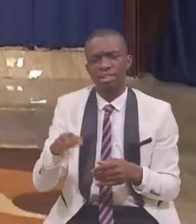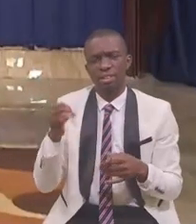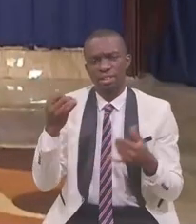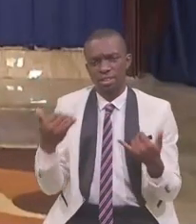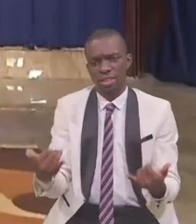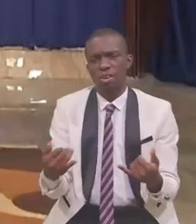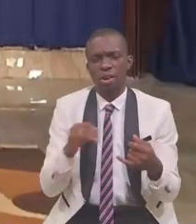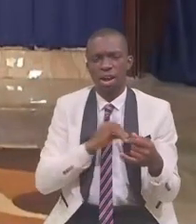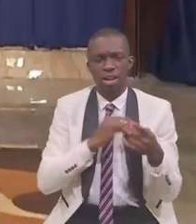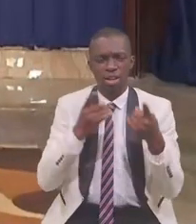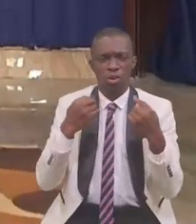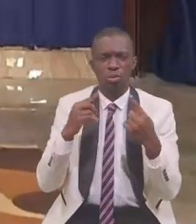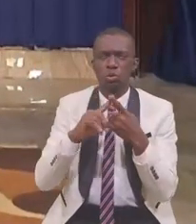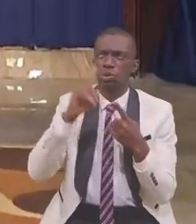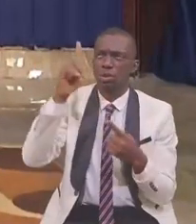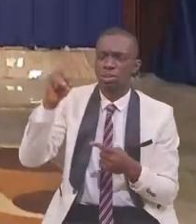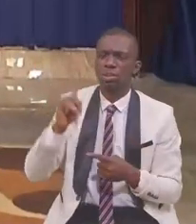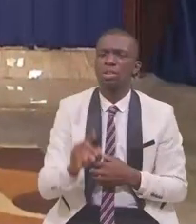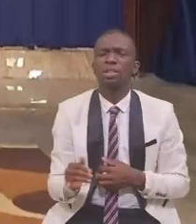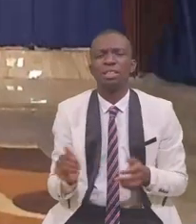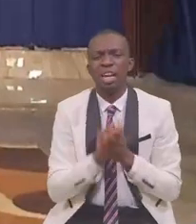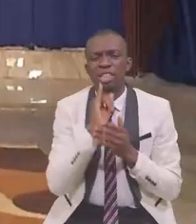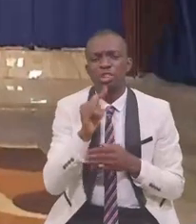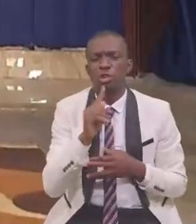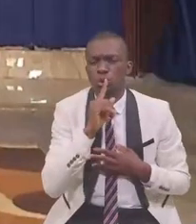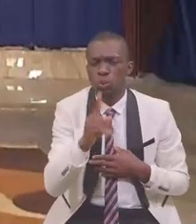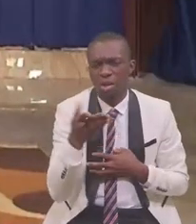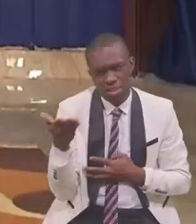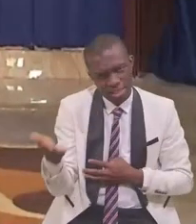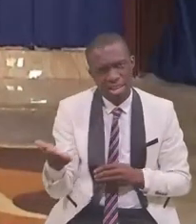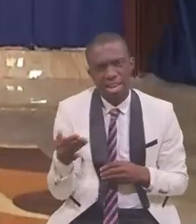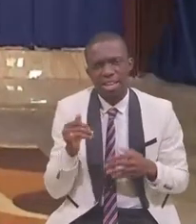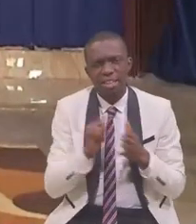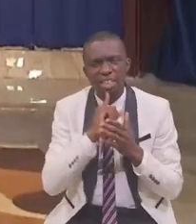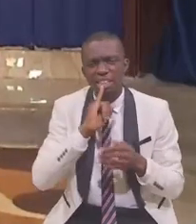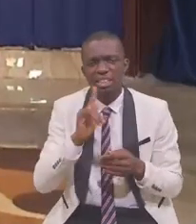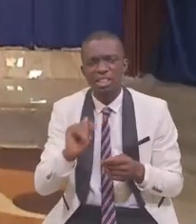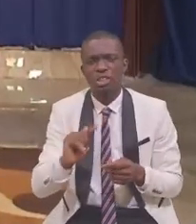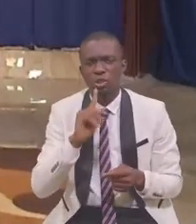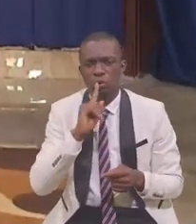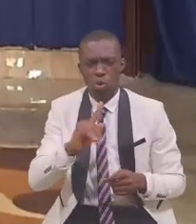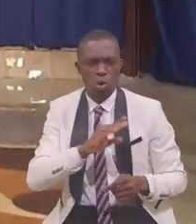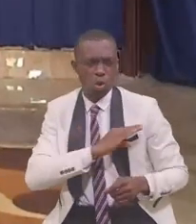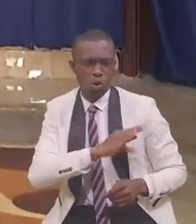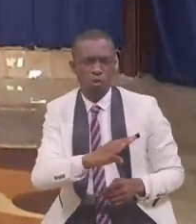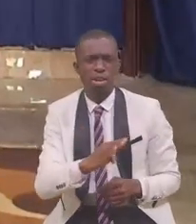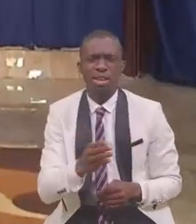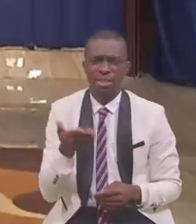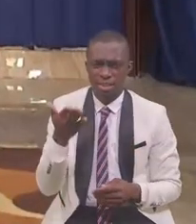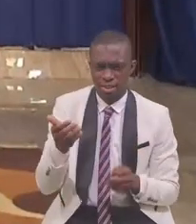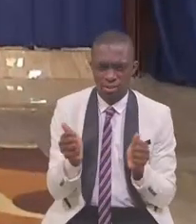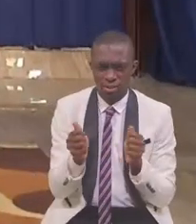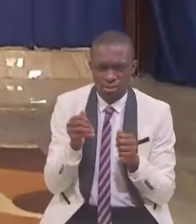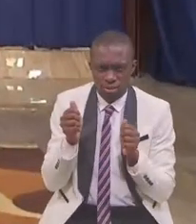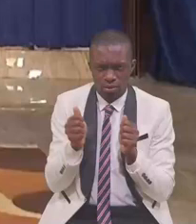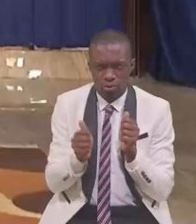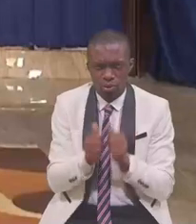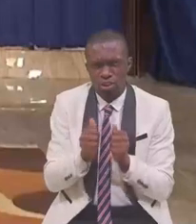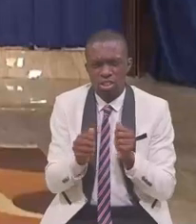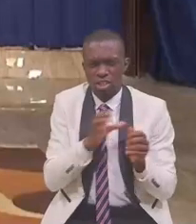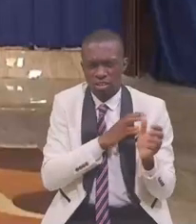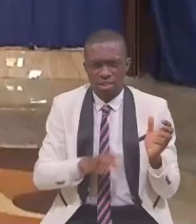toi. » Oui, l'assurance là-bas, la certitude là-bas, on voit la confiance par laquelle il a dit, et maintenant